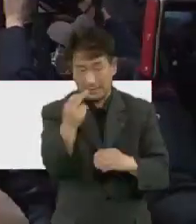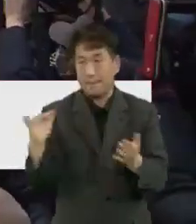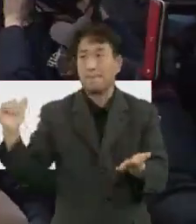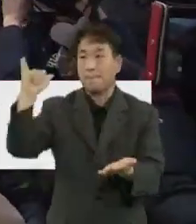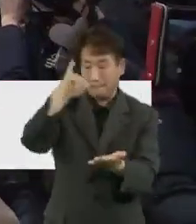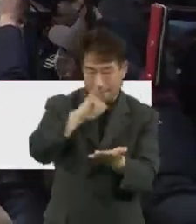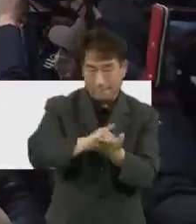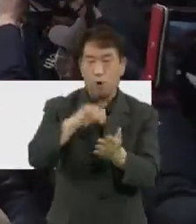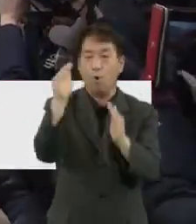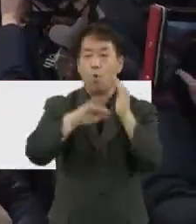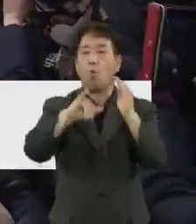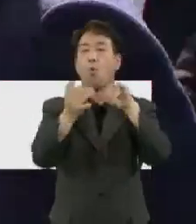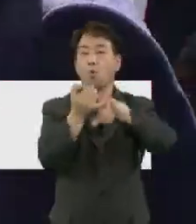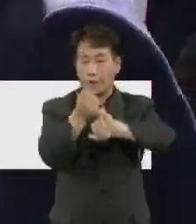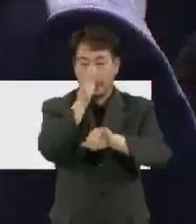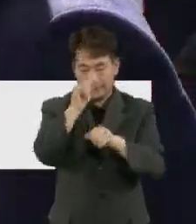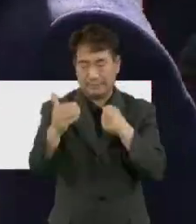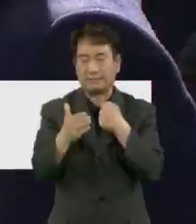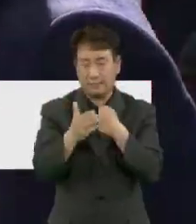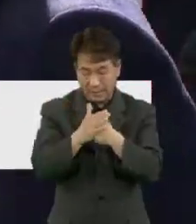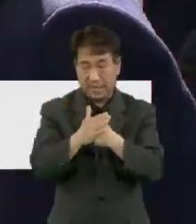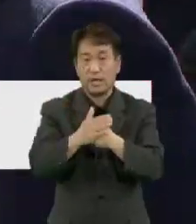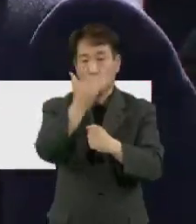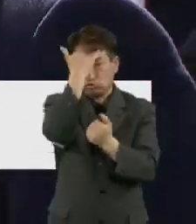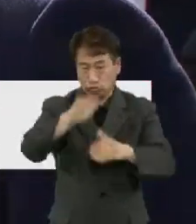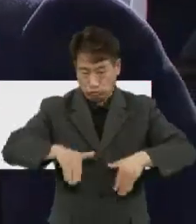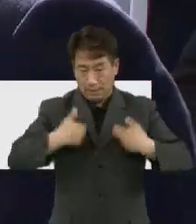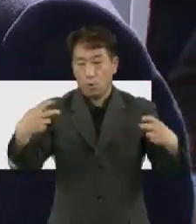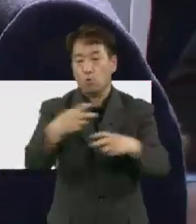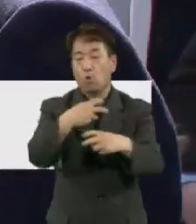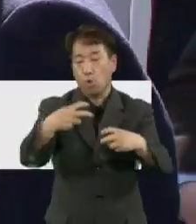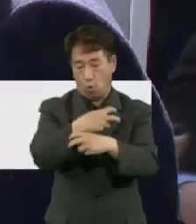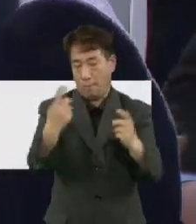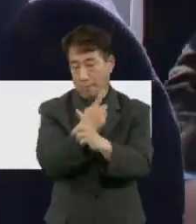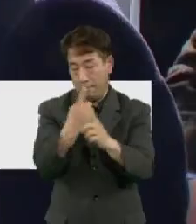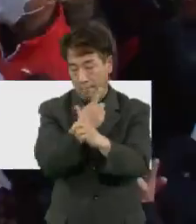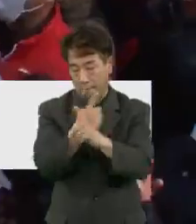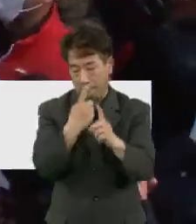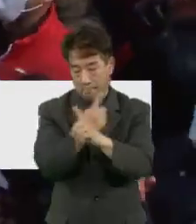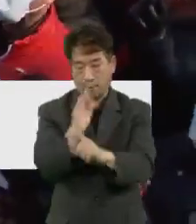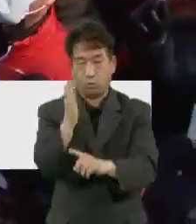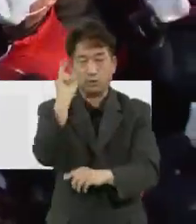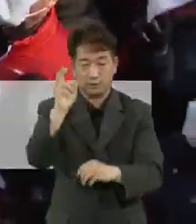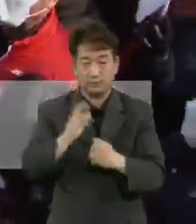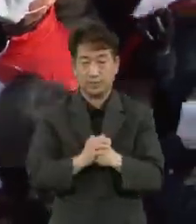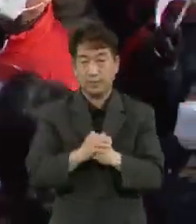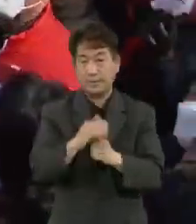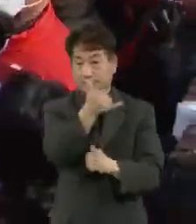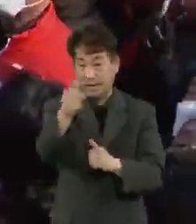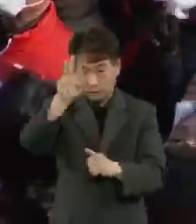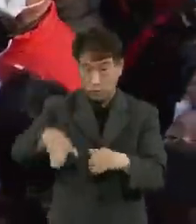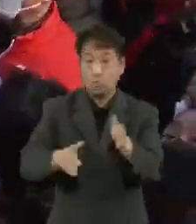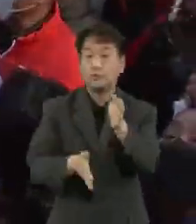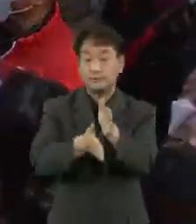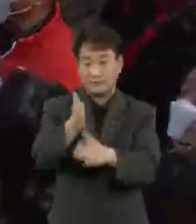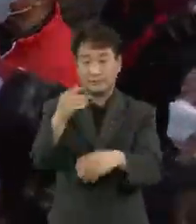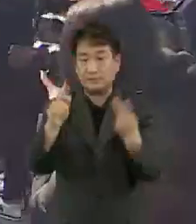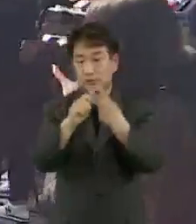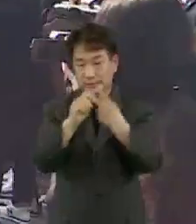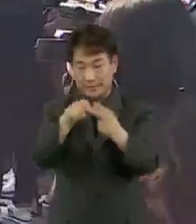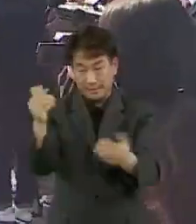건설도 공약해 충남 지역 교통망 개선과 수권 해결에도 속도를 낼 전망입니다. 세종시엔